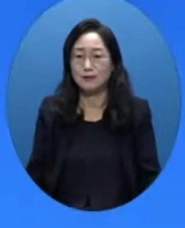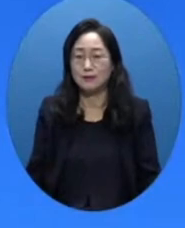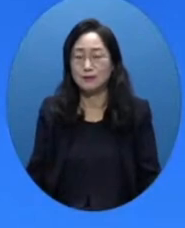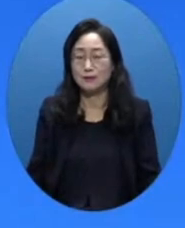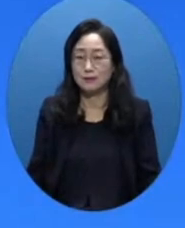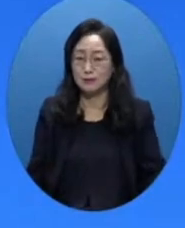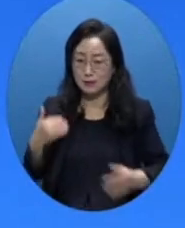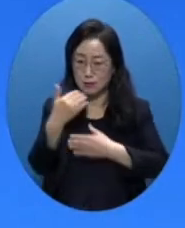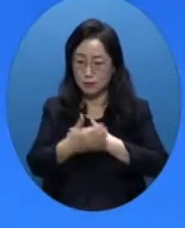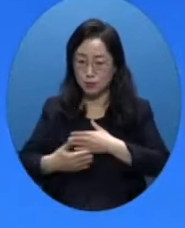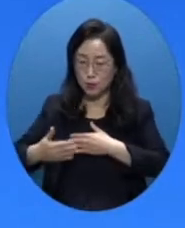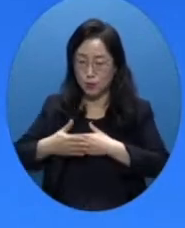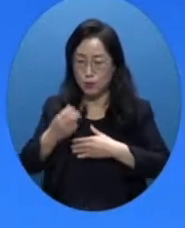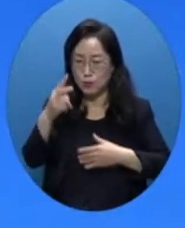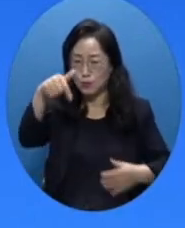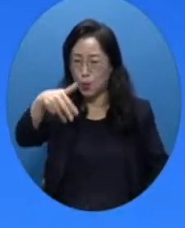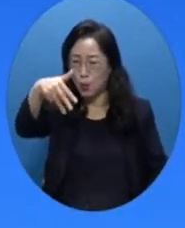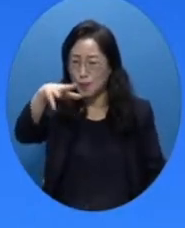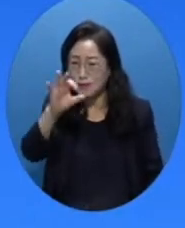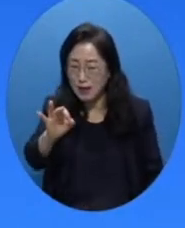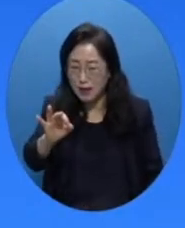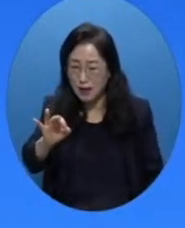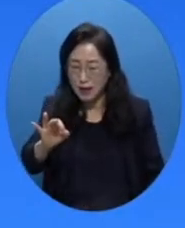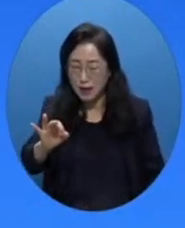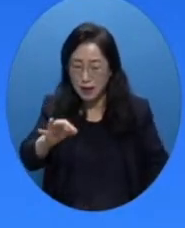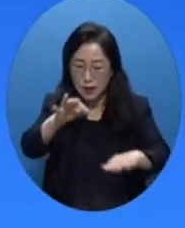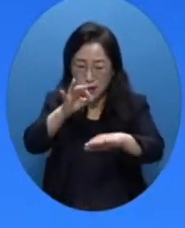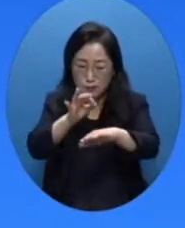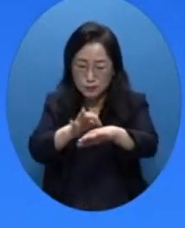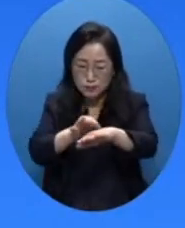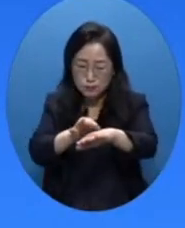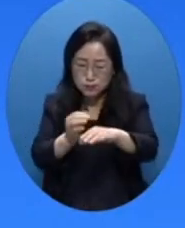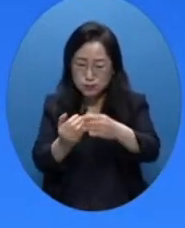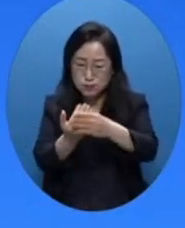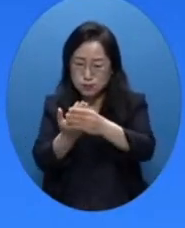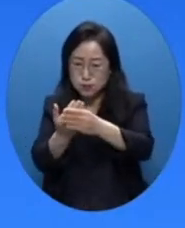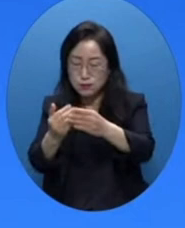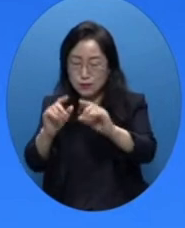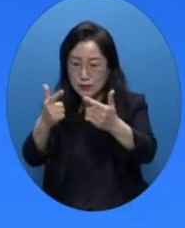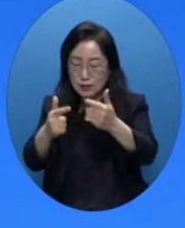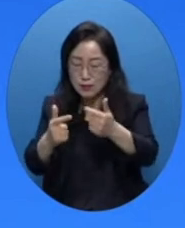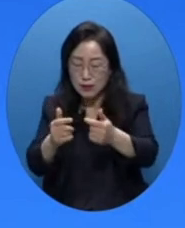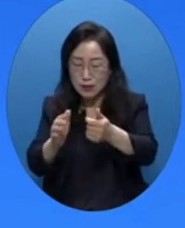몸에 욕창이 나지 않도록 하루에 몇 번씩 이리고 저리고 다 닦아줘야 되죠.